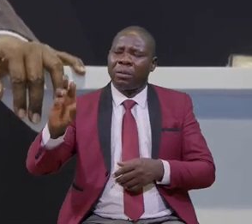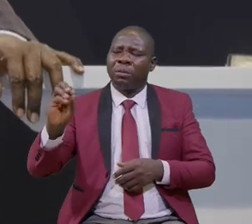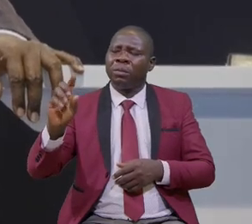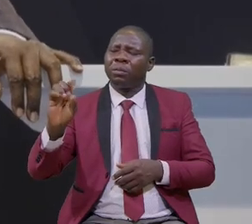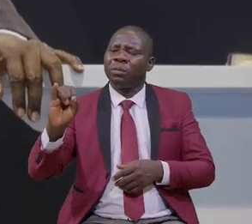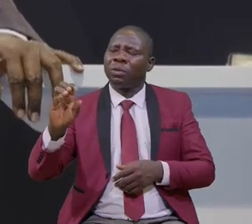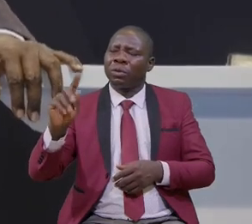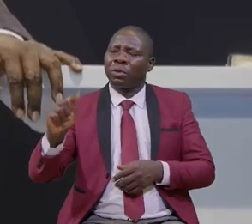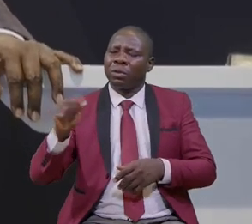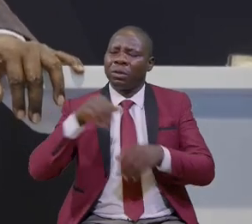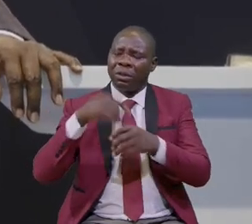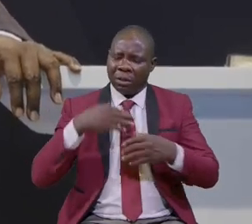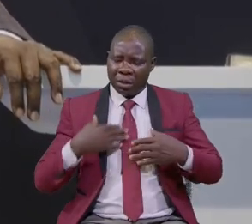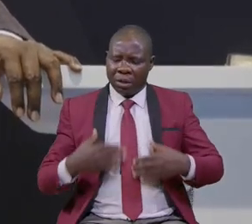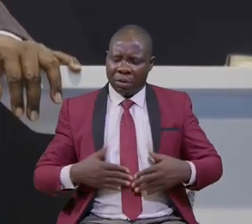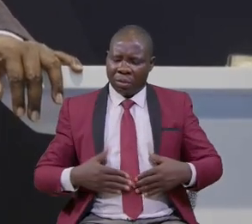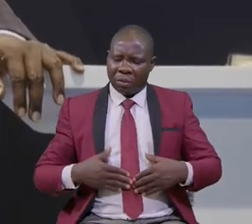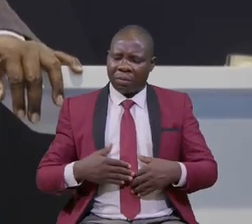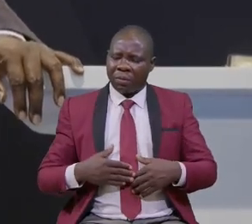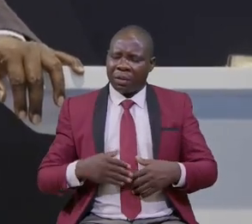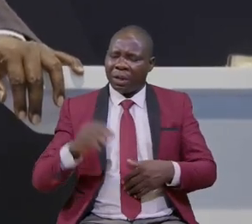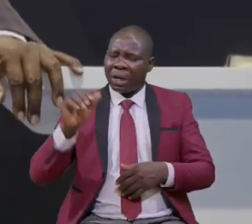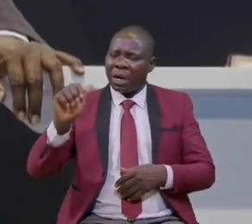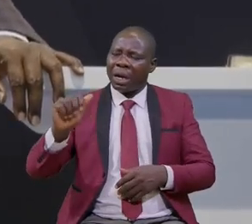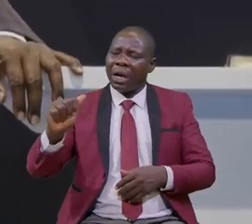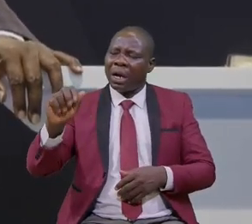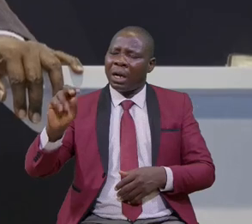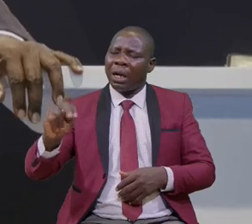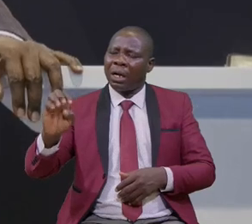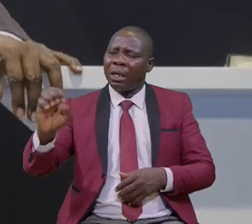là-bas hernie enfl là-bas